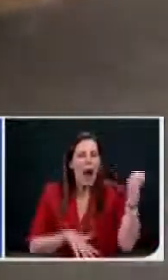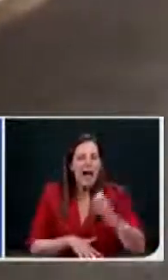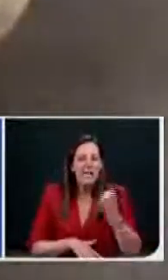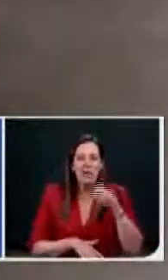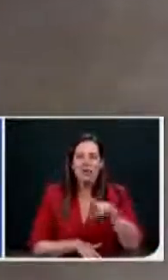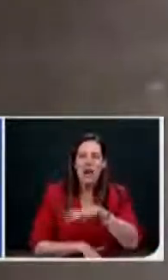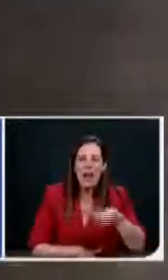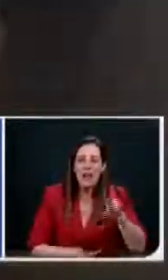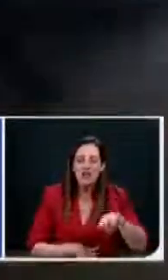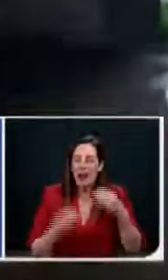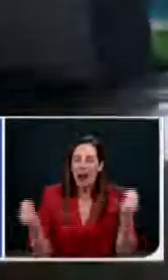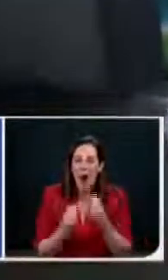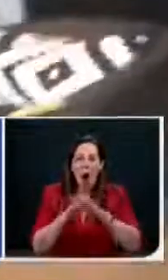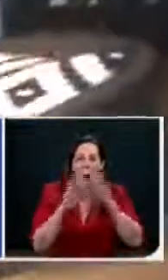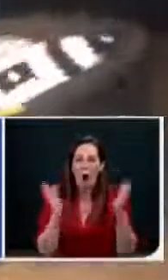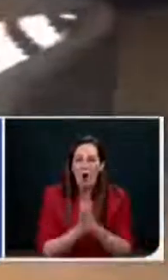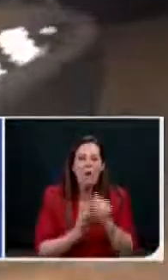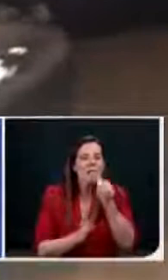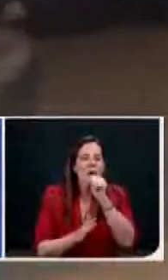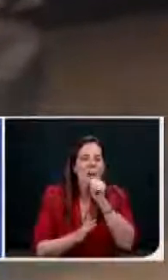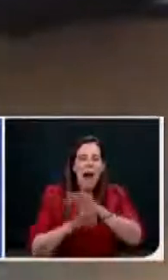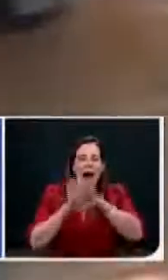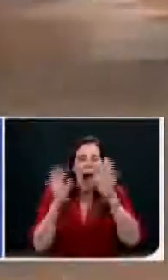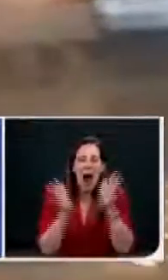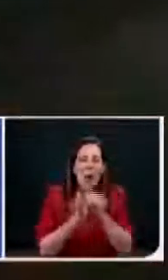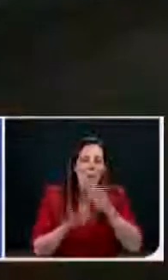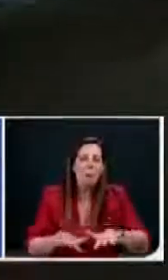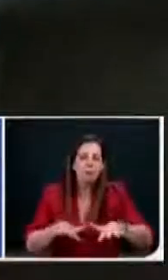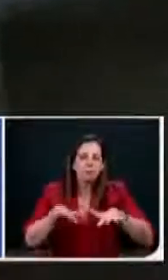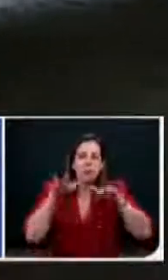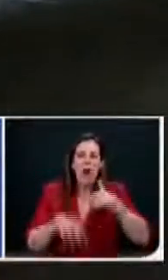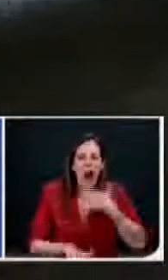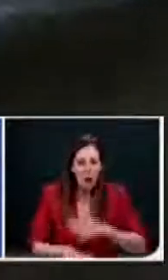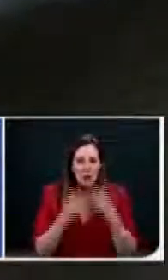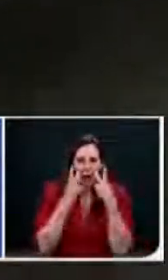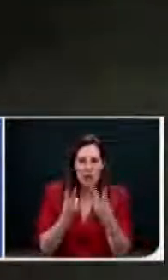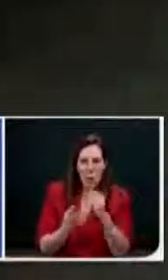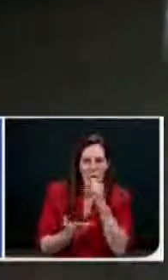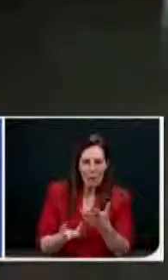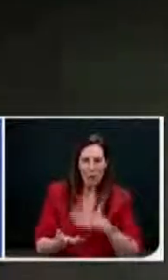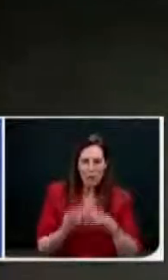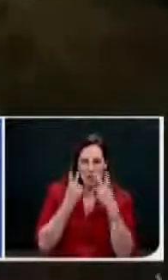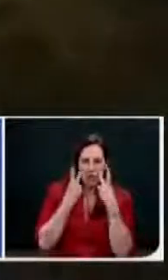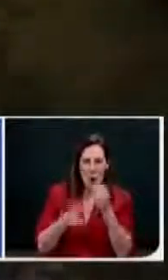לנו ילדים, יש לנו תחולה של הכל, כל הבית מוצף. אני רוצה שיראו את ההצפה שלהם פה.